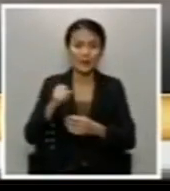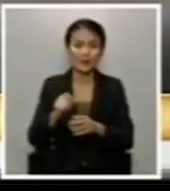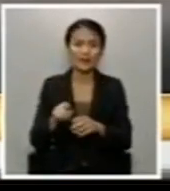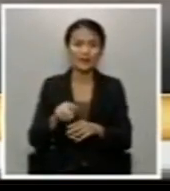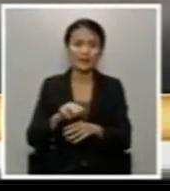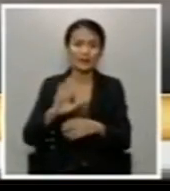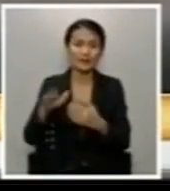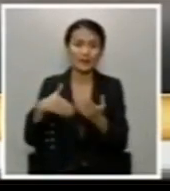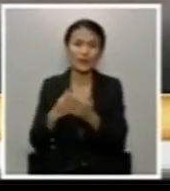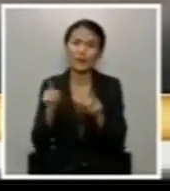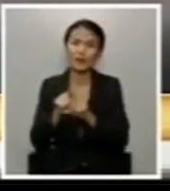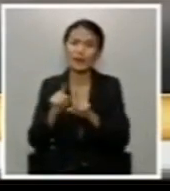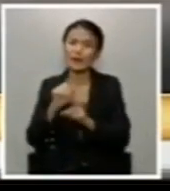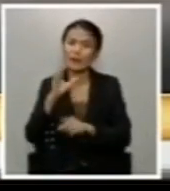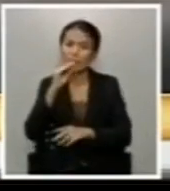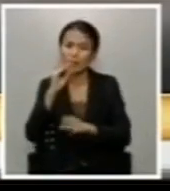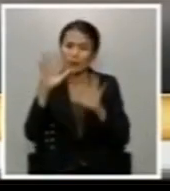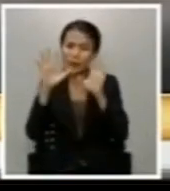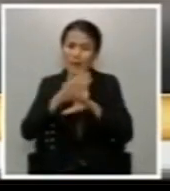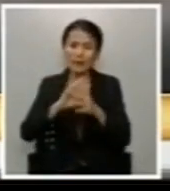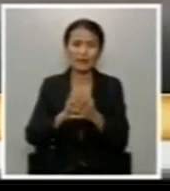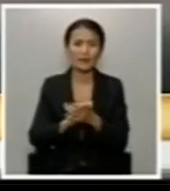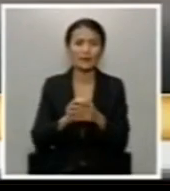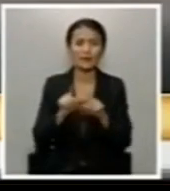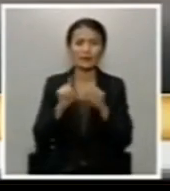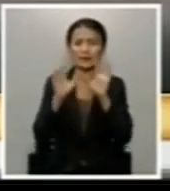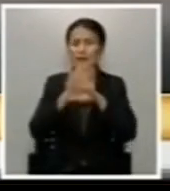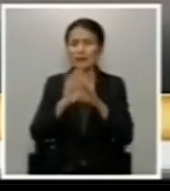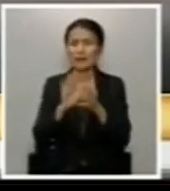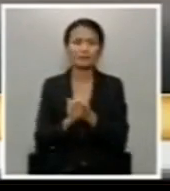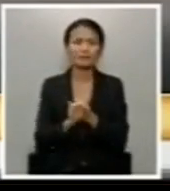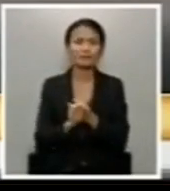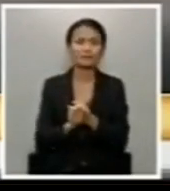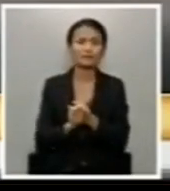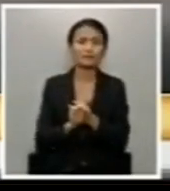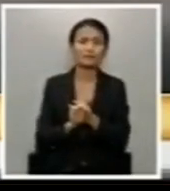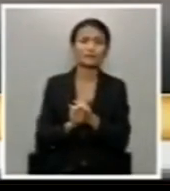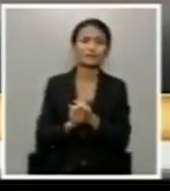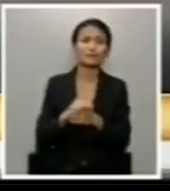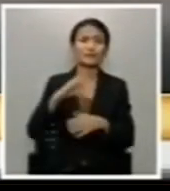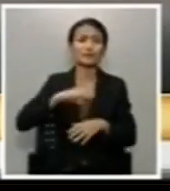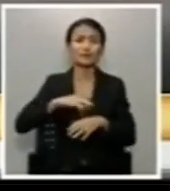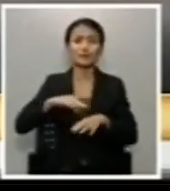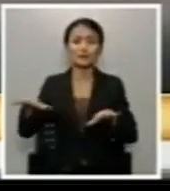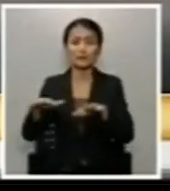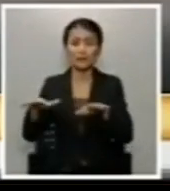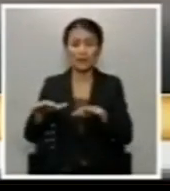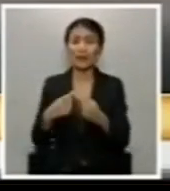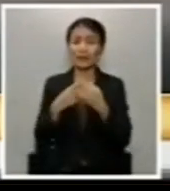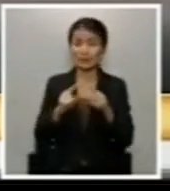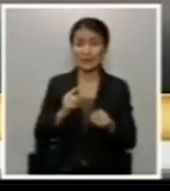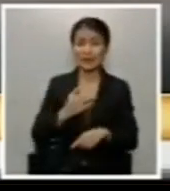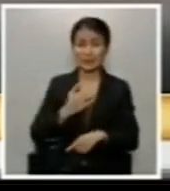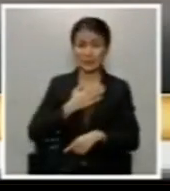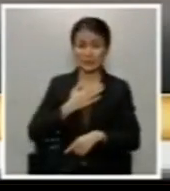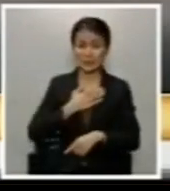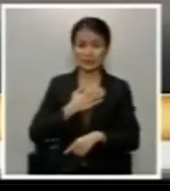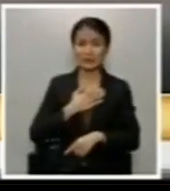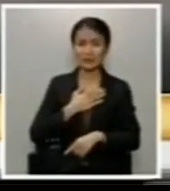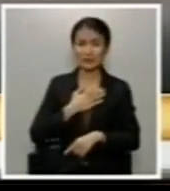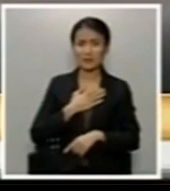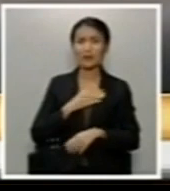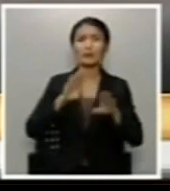เป็นส่วนหนึ่งของแขนขาของประเทศชาติแต่สำหรับดิฉันเองเนี่ยเหมือนการผ่าตัดหัวใจท่านประธานค